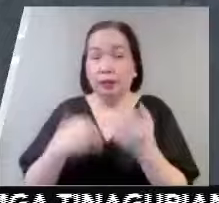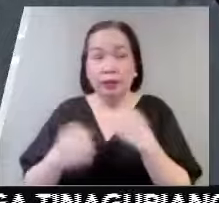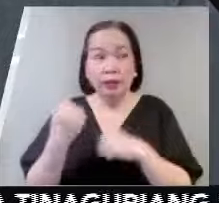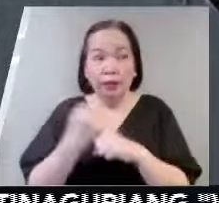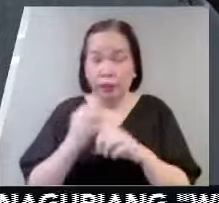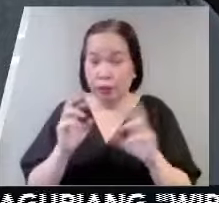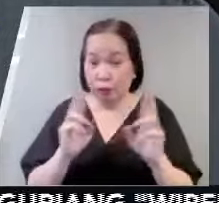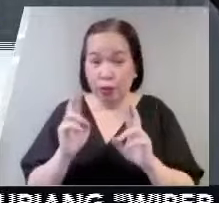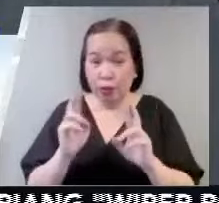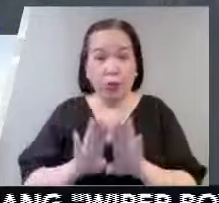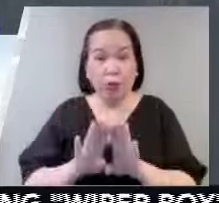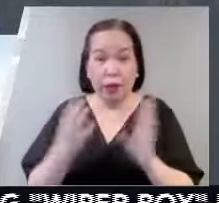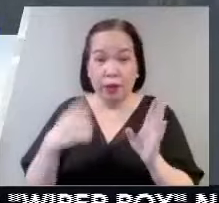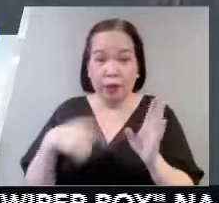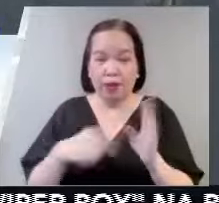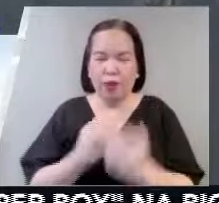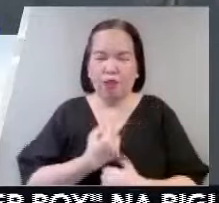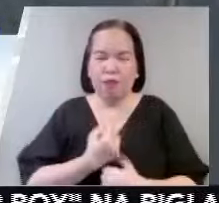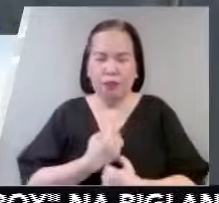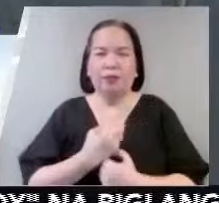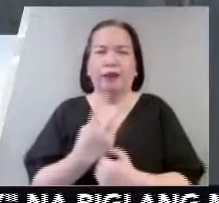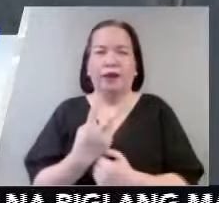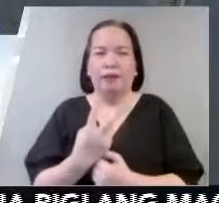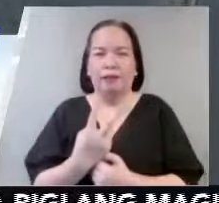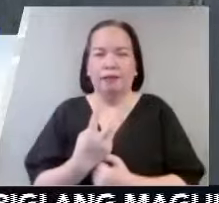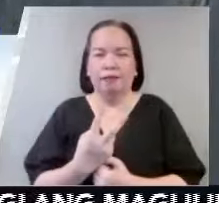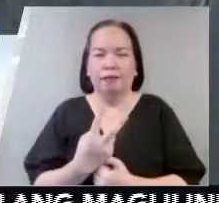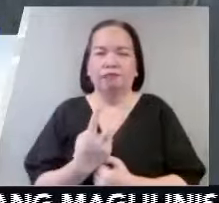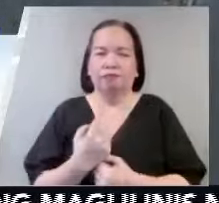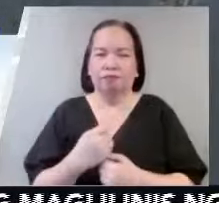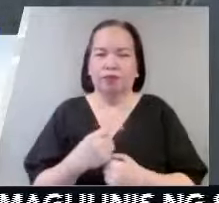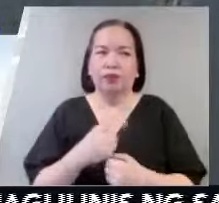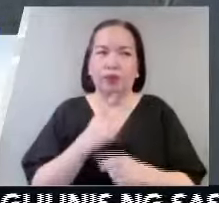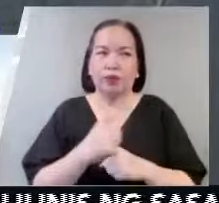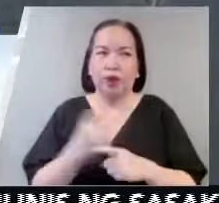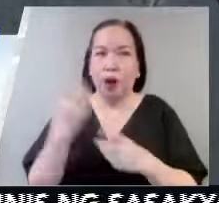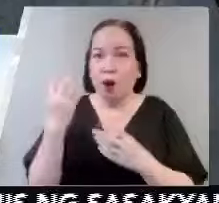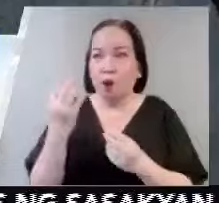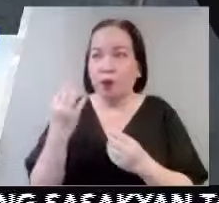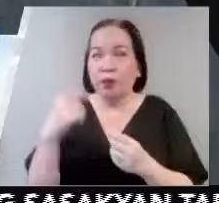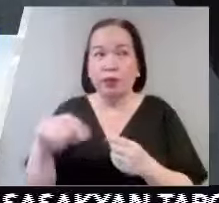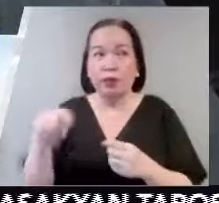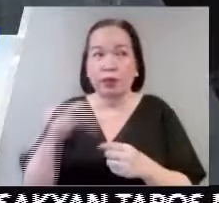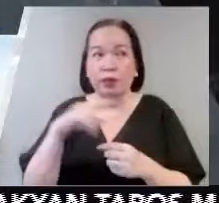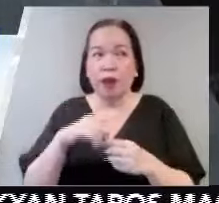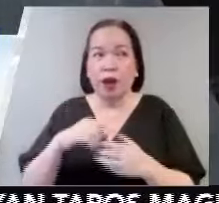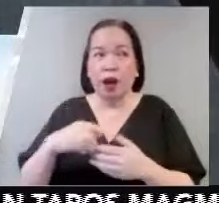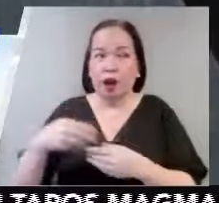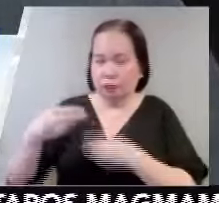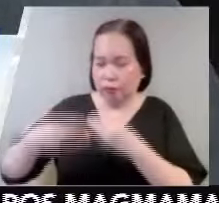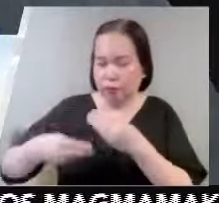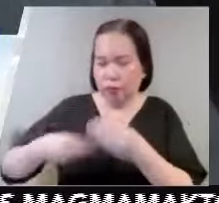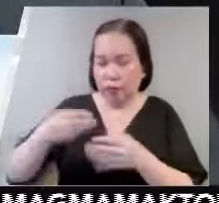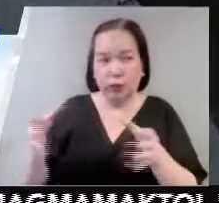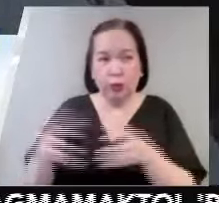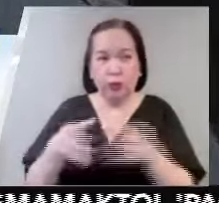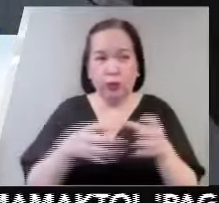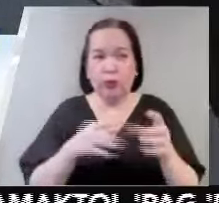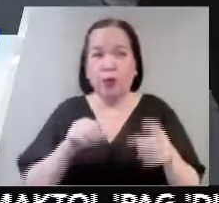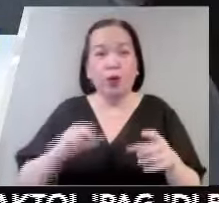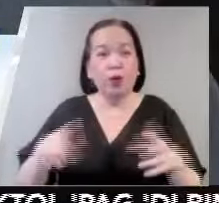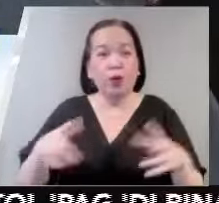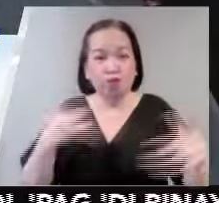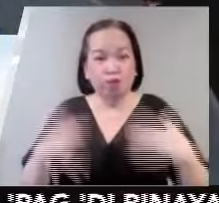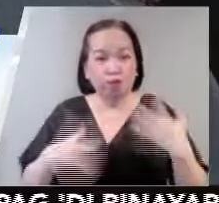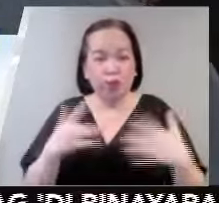yung Voltes 5. And updated ako sa mga Voltes 5 Legacy groups. Excited din yung mga fans